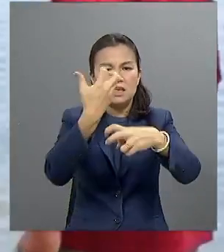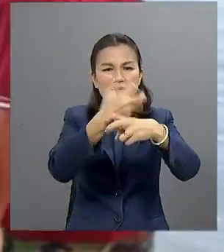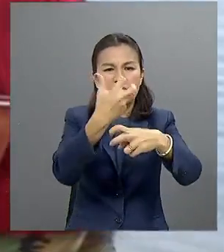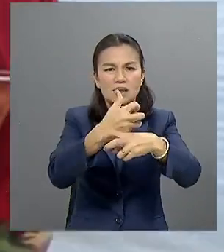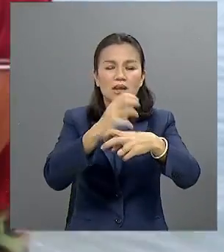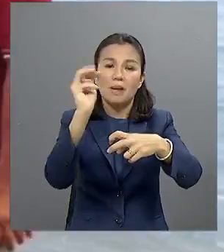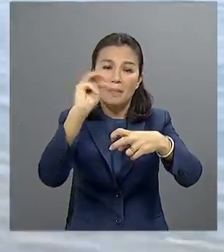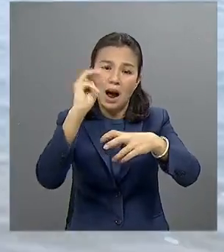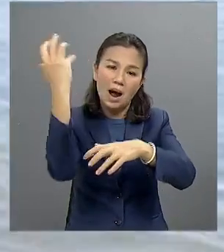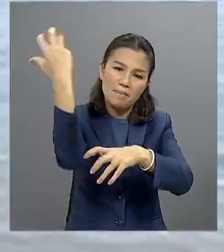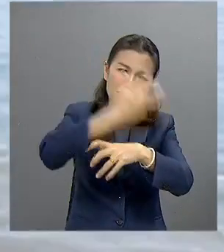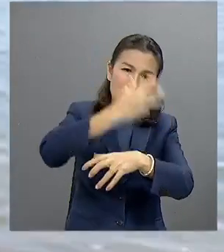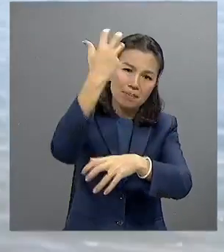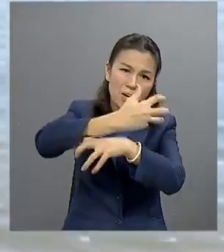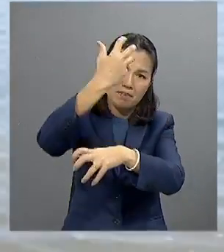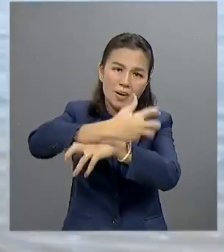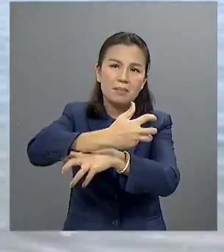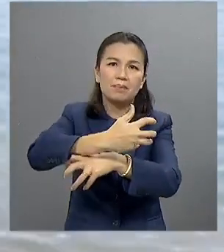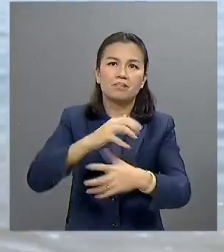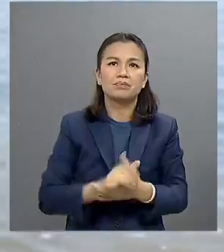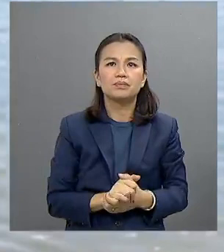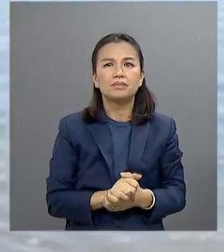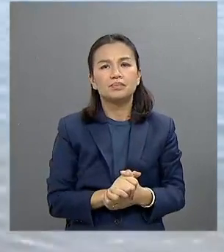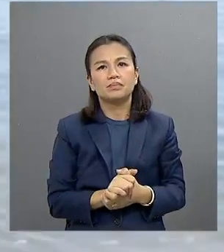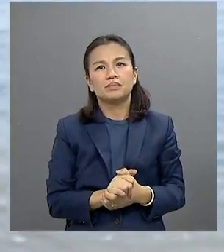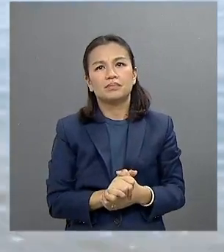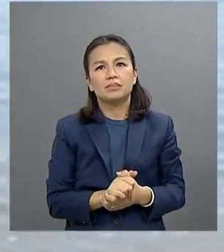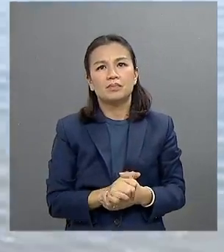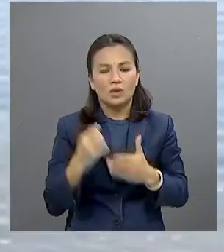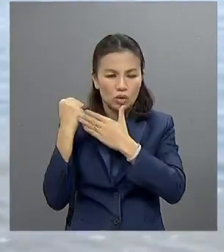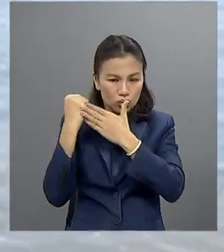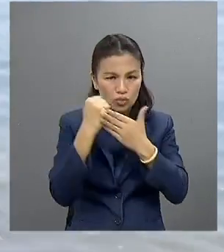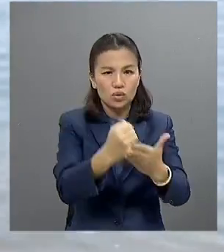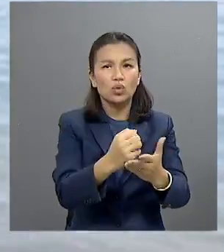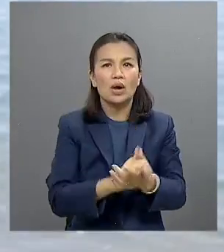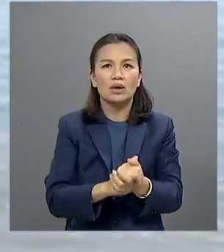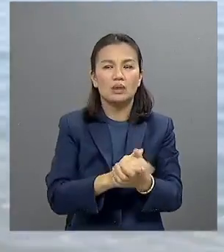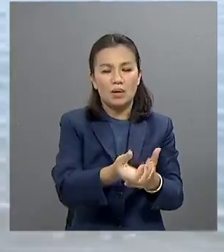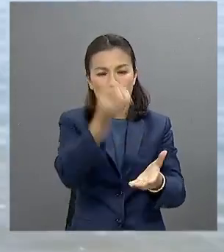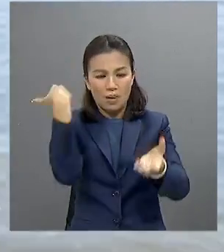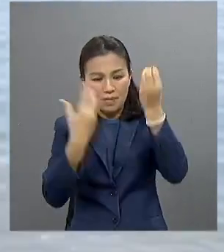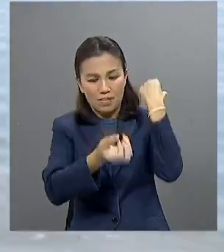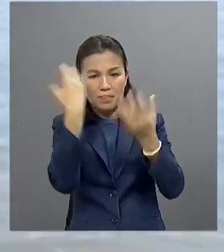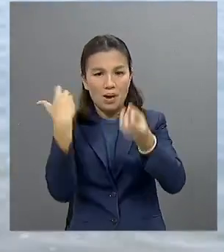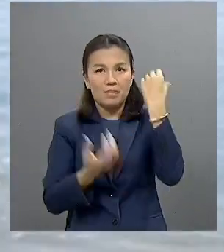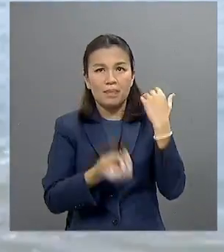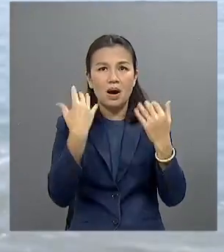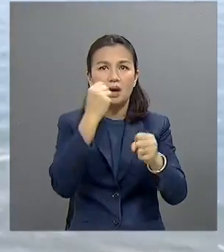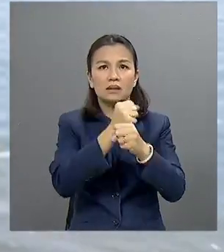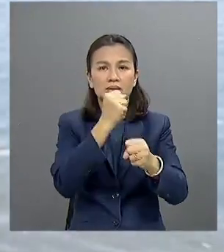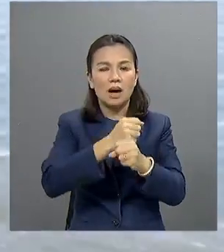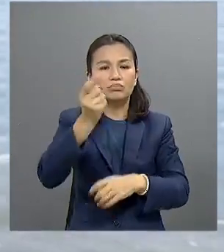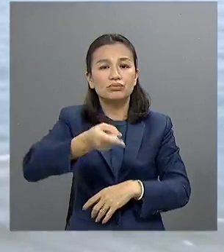ที่ล้มลงไปทับถมกันนะครับก็ต้องมาช่วยกันรื้อตัดก็ต้องทำปฏิบัติอย่างนี้อยู่เรื่อยไม่น